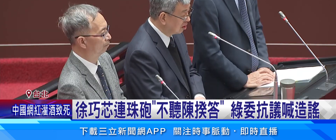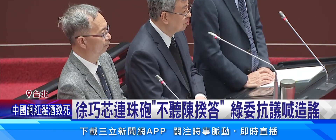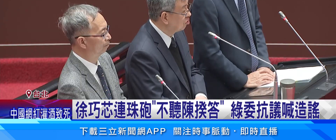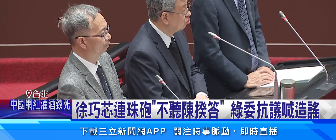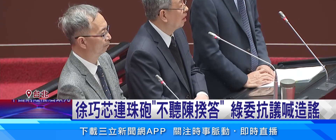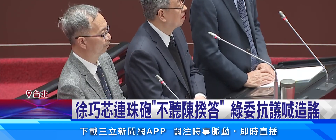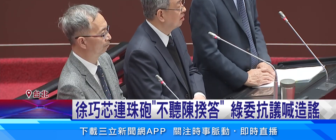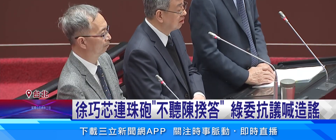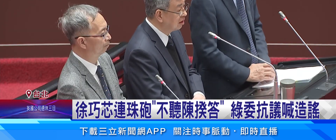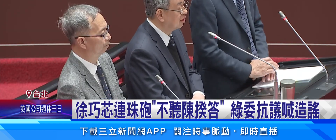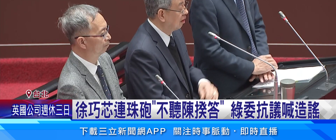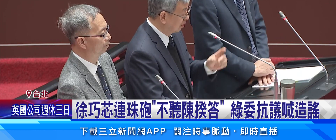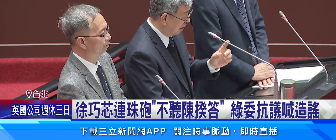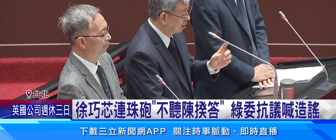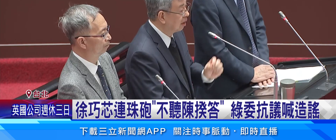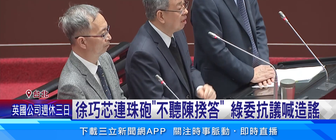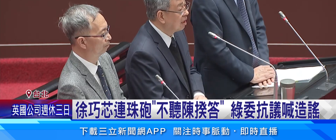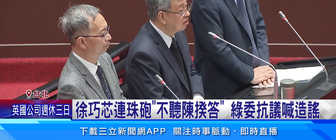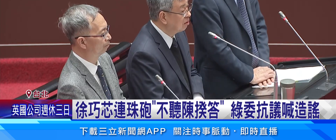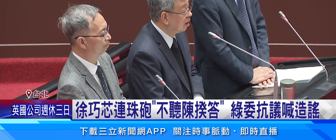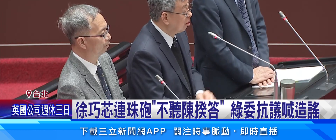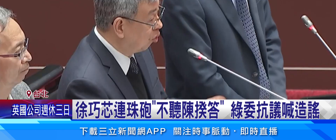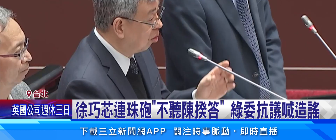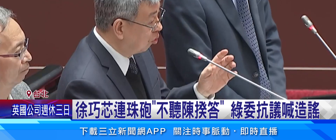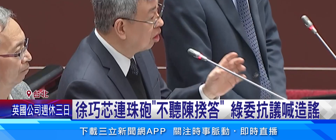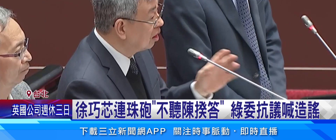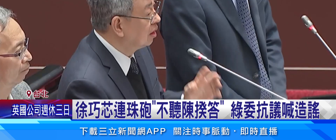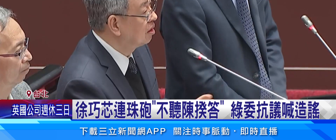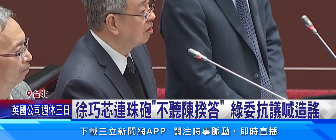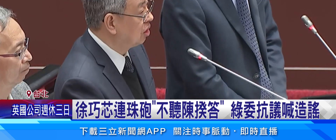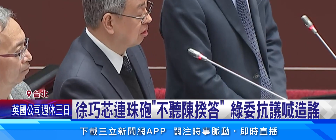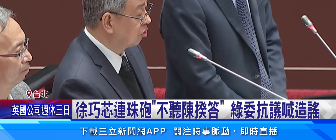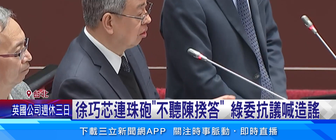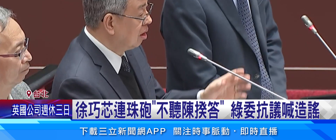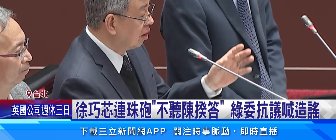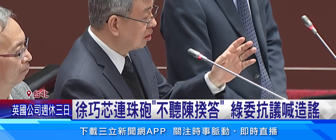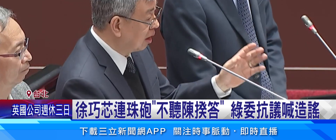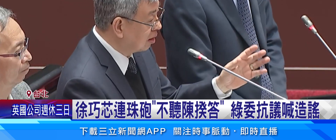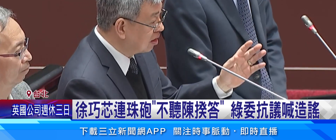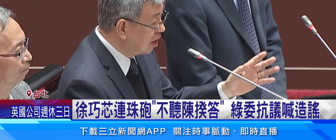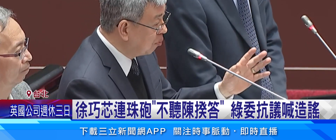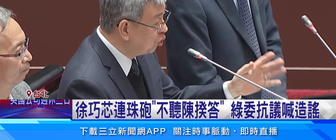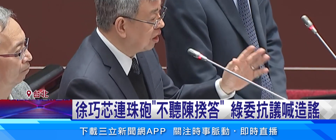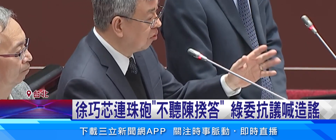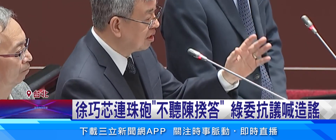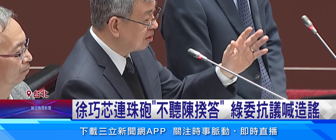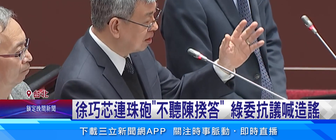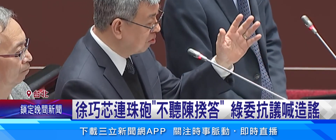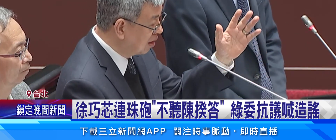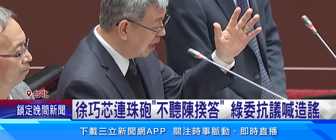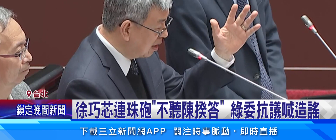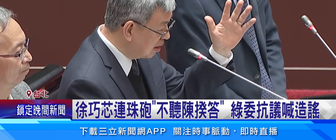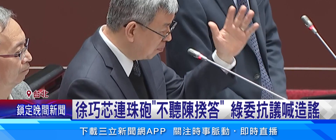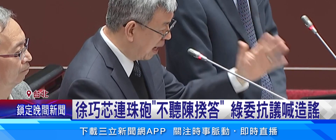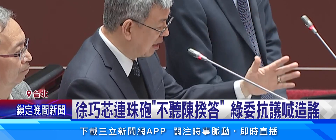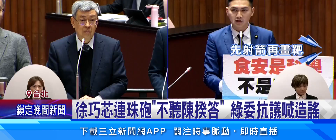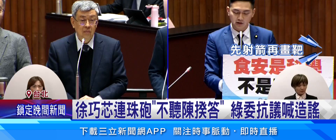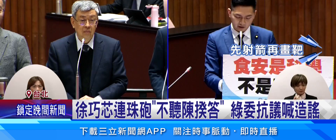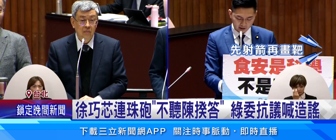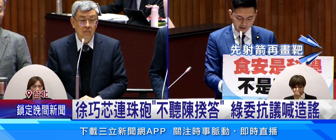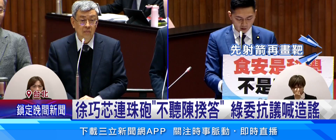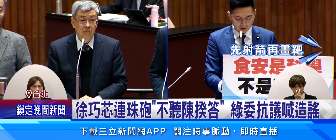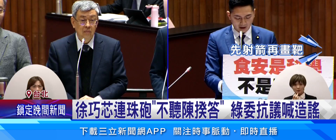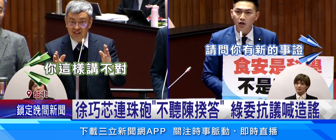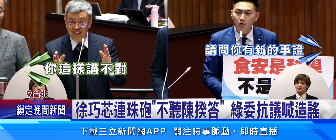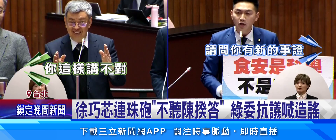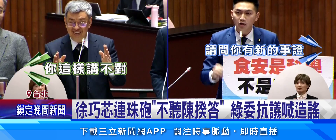徐巧芯正面交锋，碰上新科蓝委廖伟翔批政府带风向是台中实验室污染，陈建仁反击也没再客气。 先射